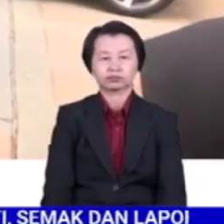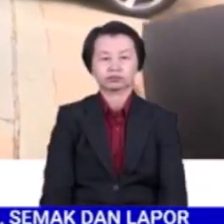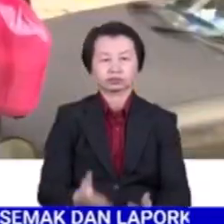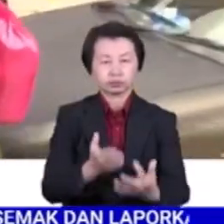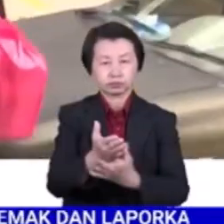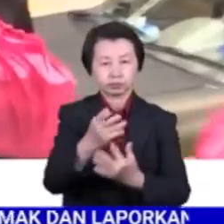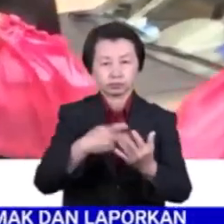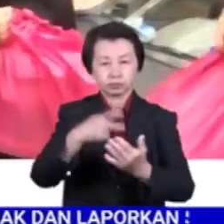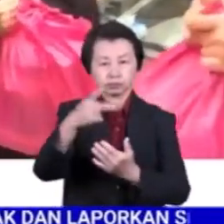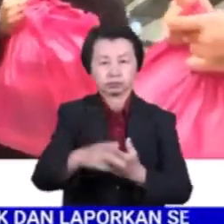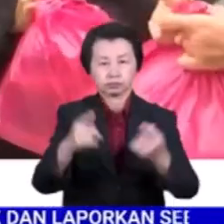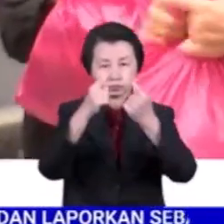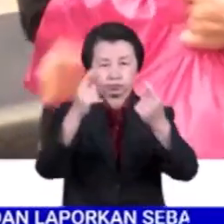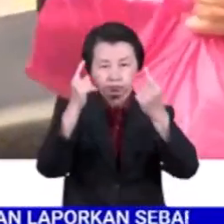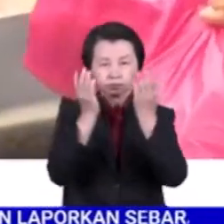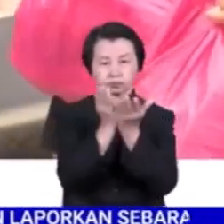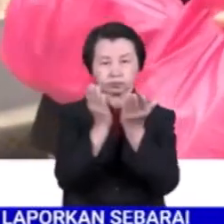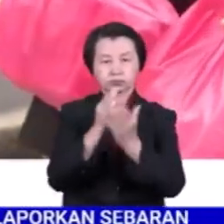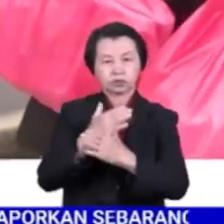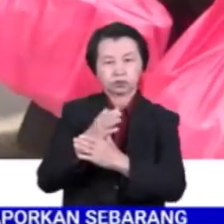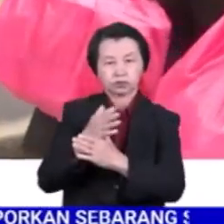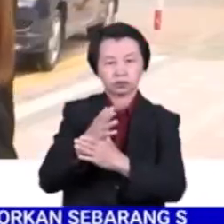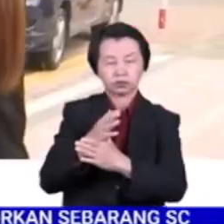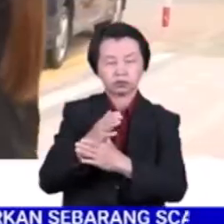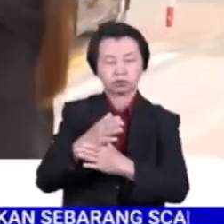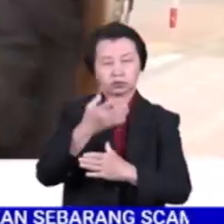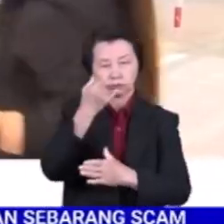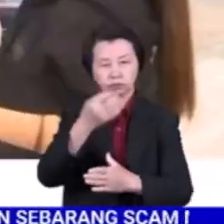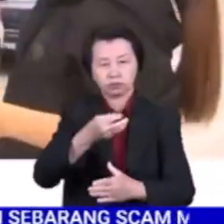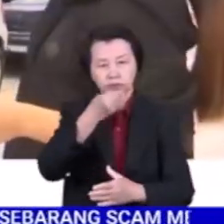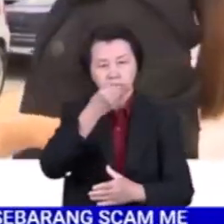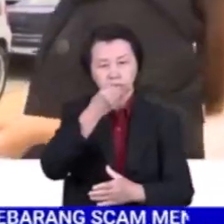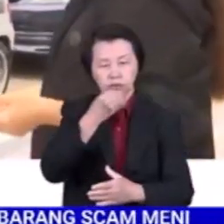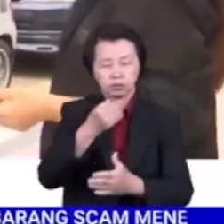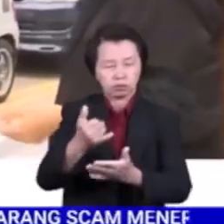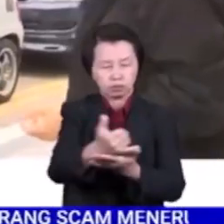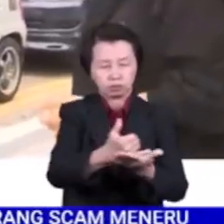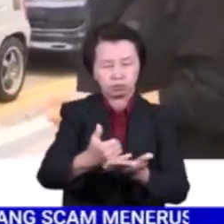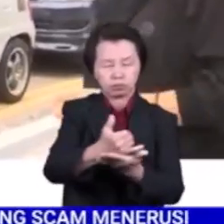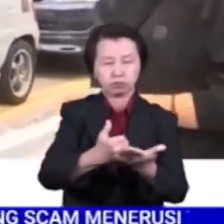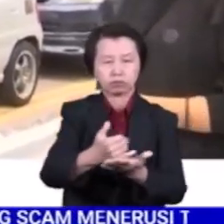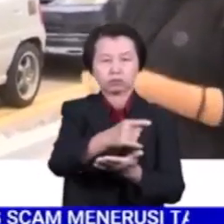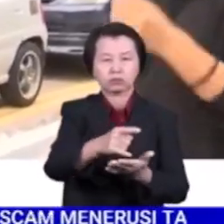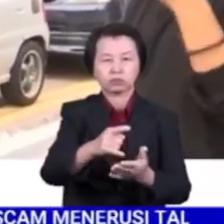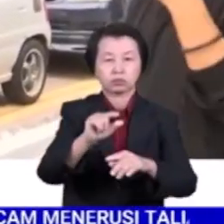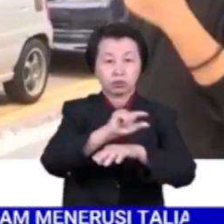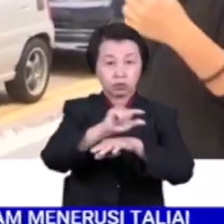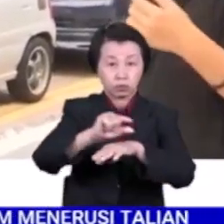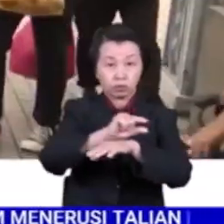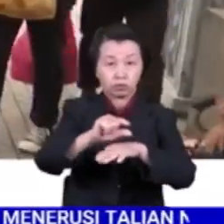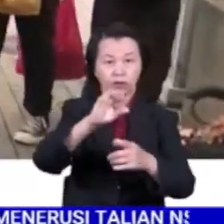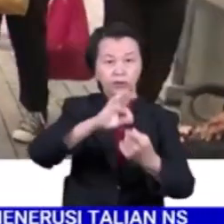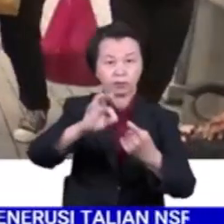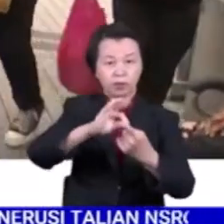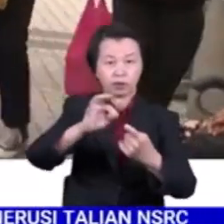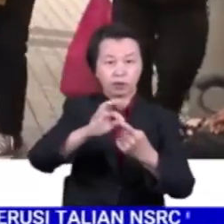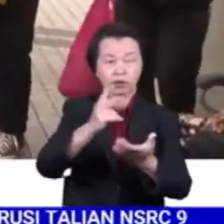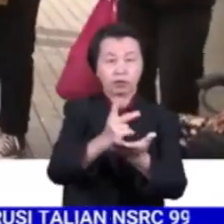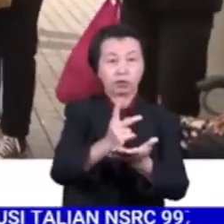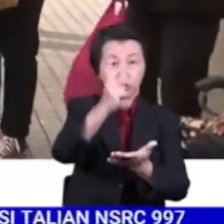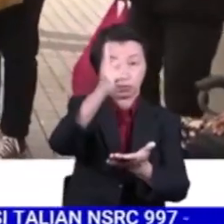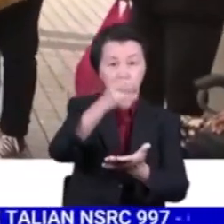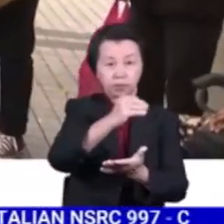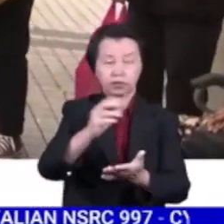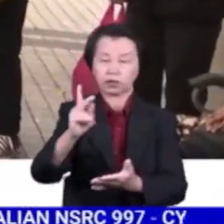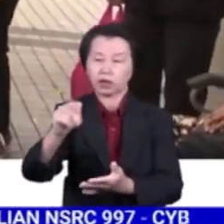Menerusi program Siswa Kongsi Juadah Ramadan, gelandangan sekitar kawasan Georgetown, terutama Komta dan